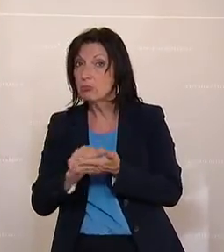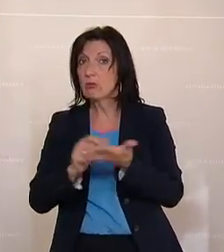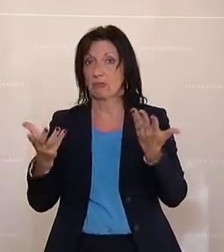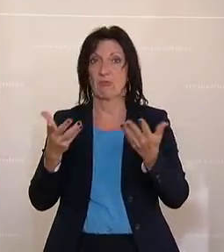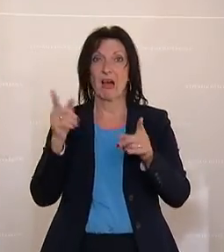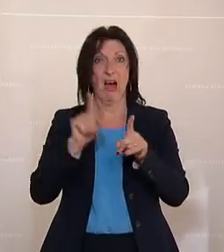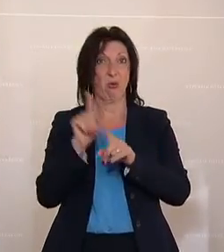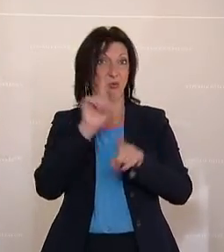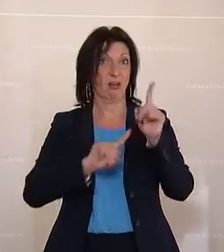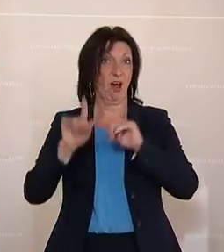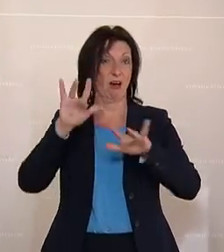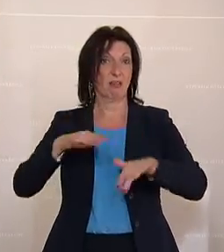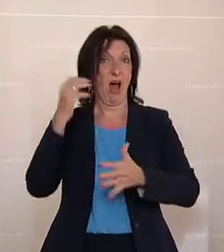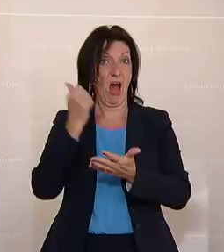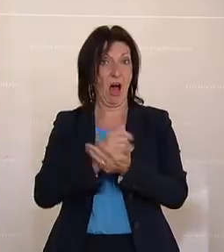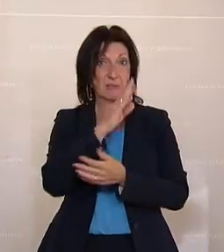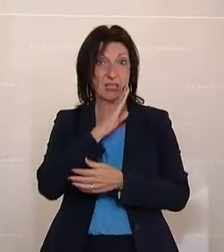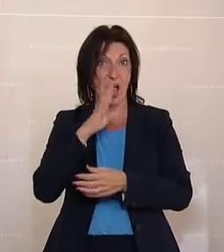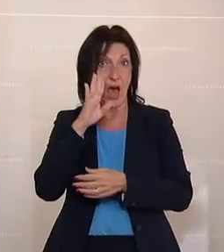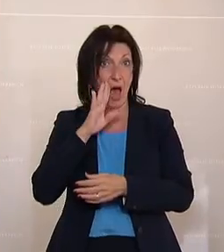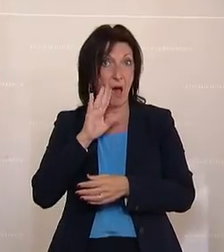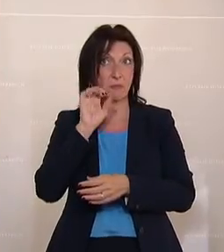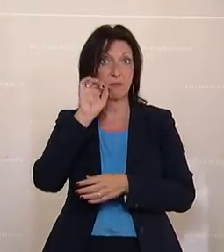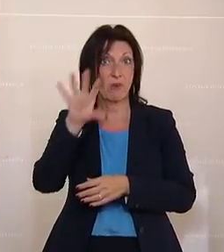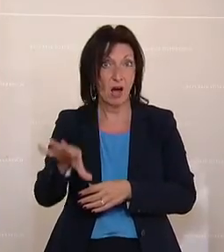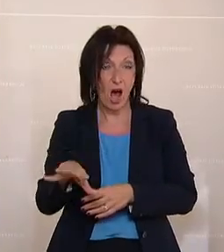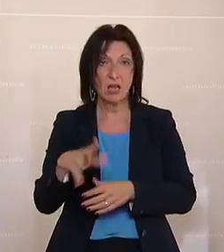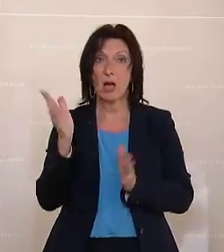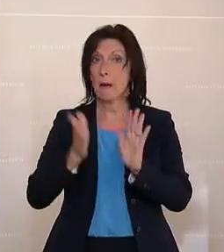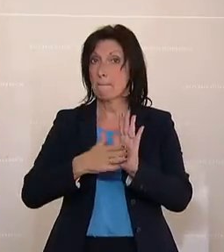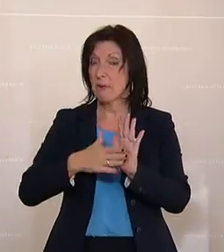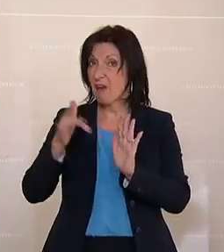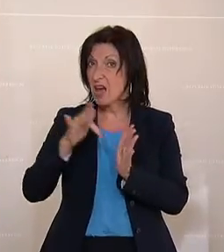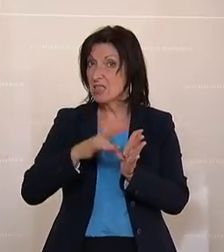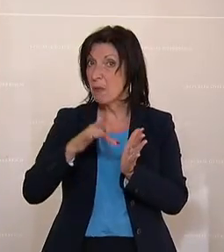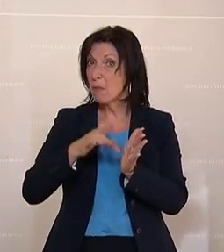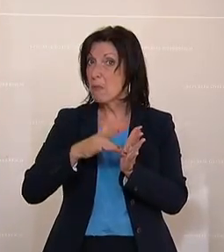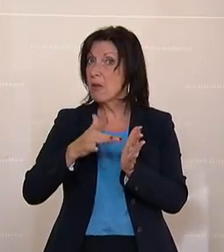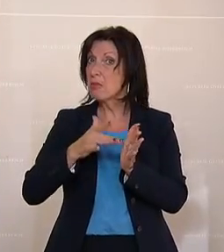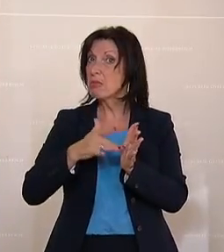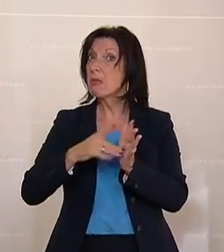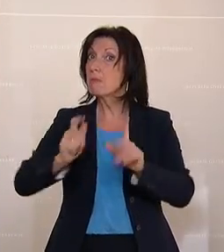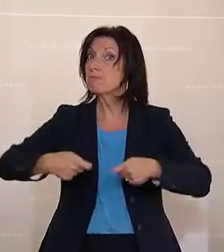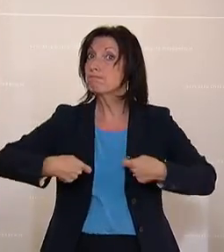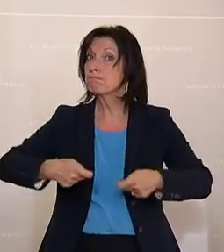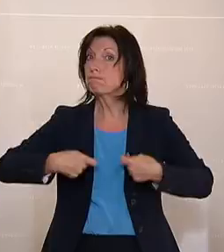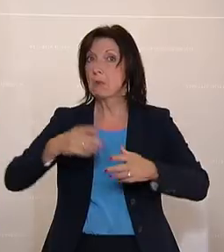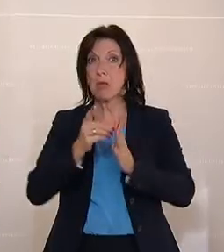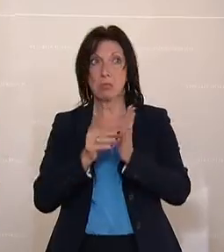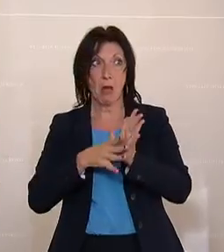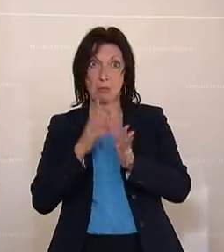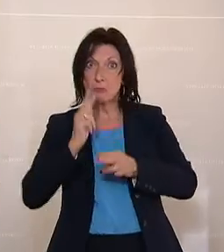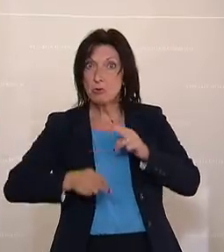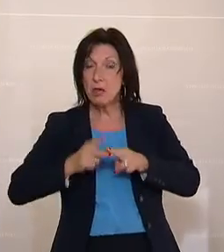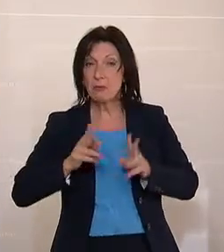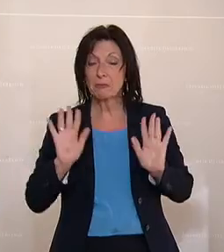Amtsgeheimnisses, Unterdrückung von Beweismitteln und Datenbeschädigung. Wie gesagt, wir werden sehen, ob